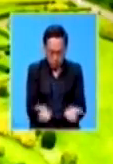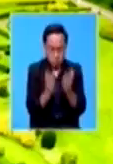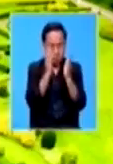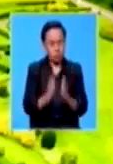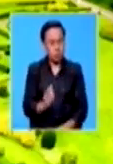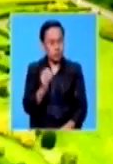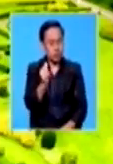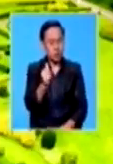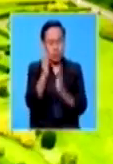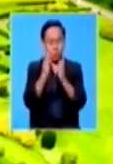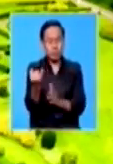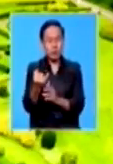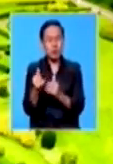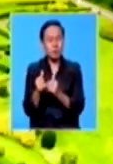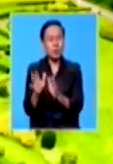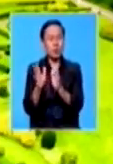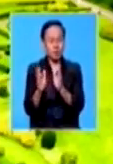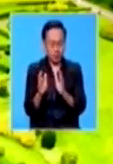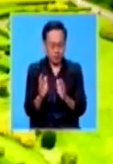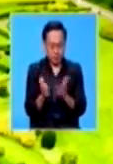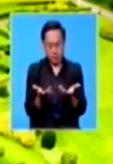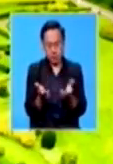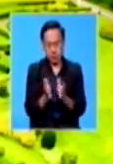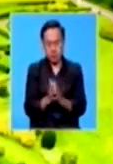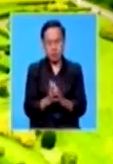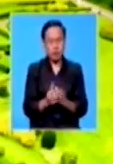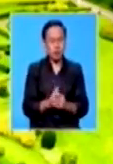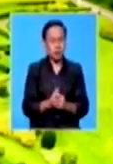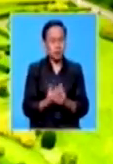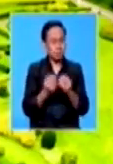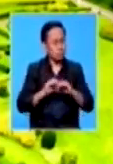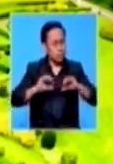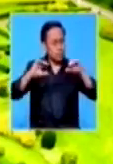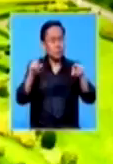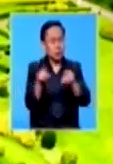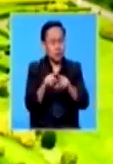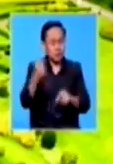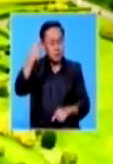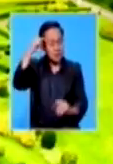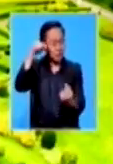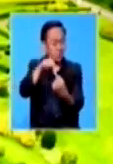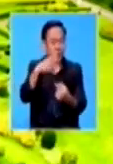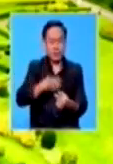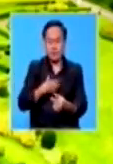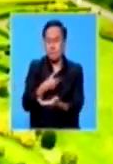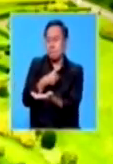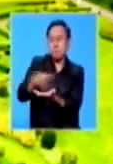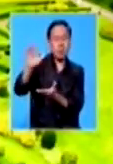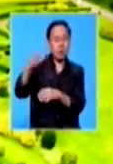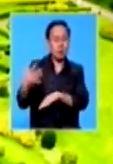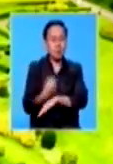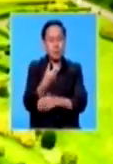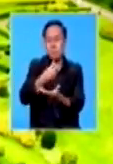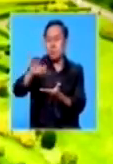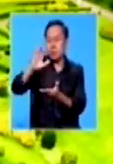าจะสลายอำนาจเขาอย่างโน้นอย่างนี้ไม่ใช่เช่นเดียวกันนะครับรัฐบาลนี้ไม่เคยมุ่งหวังจะสลายอำนาจทางการเมืองของใคร